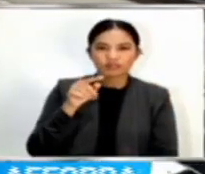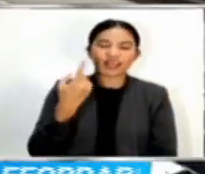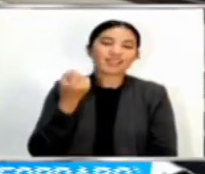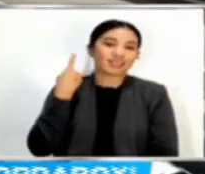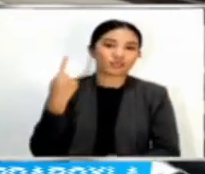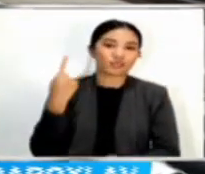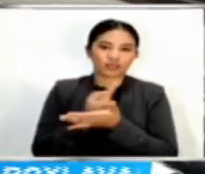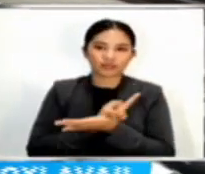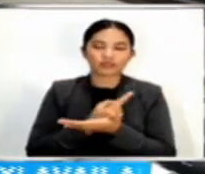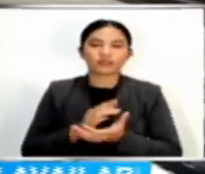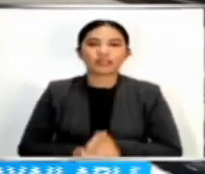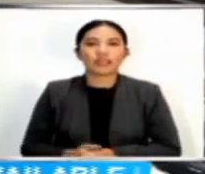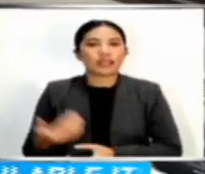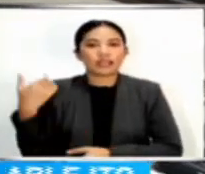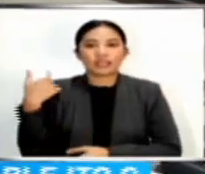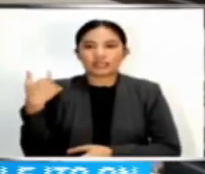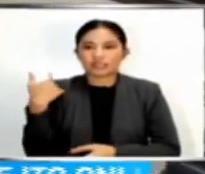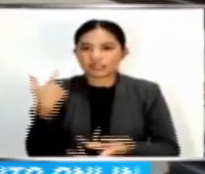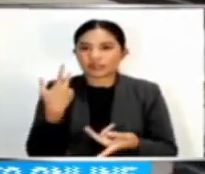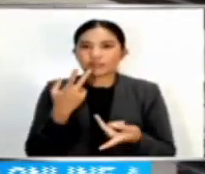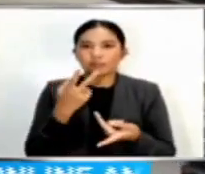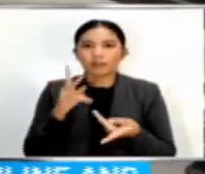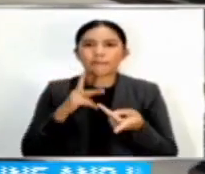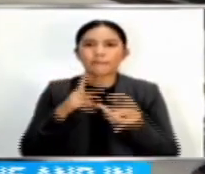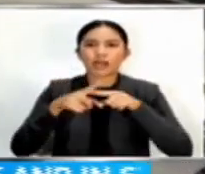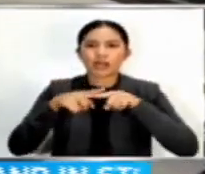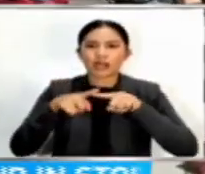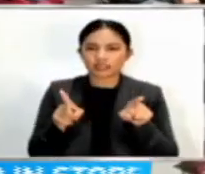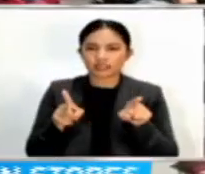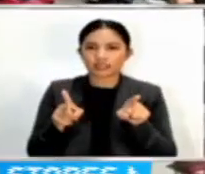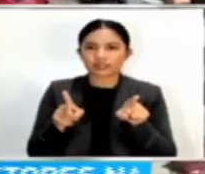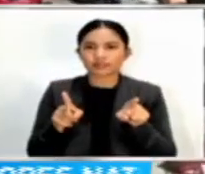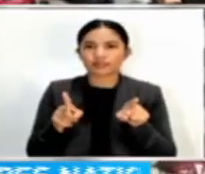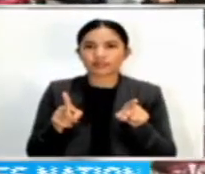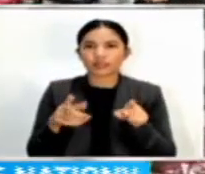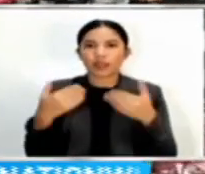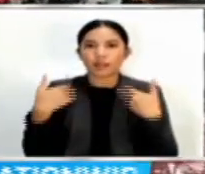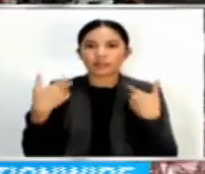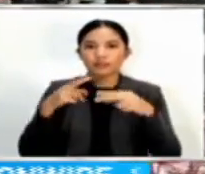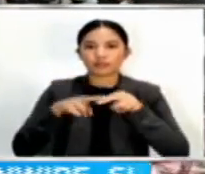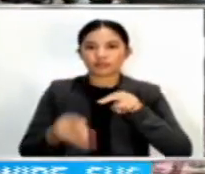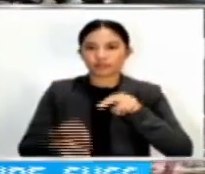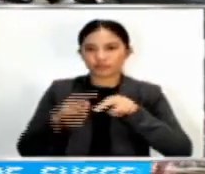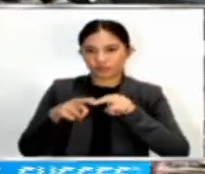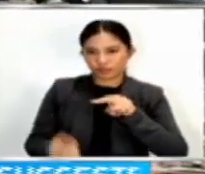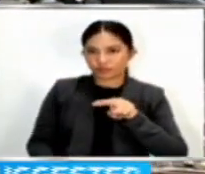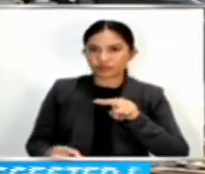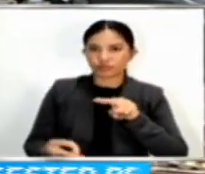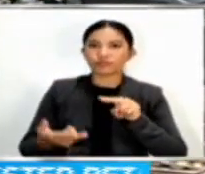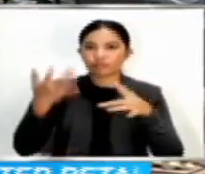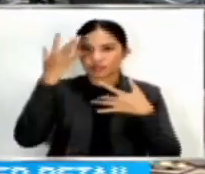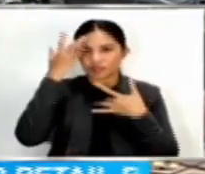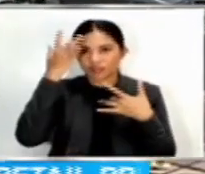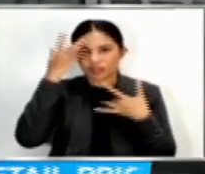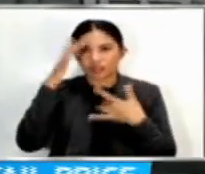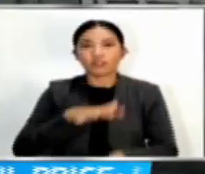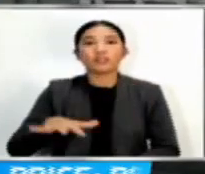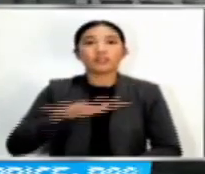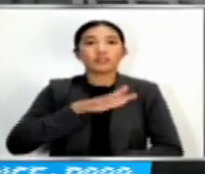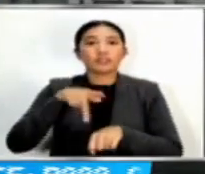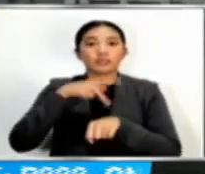sa 11% ang daily positivity rate o bilang ng mga nagpositibo sa virus. Sa buong Pilipinas naman, pumalo na sa